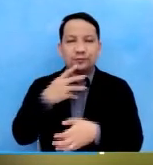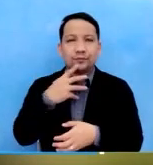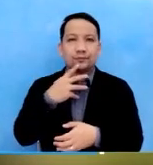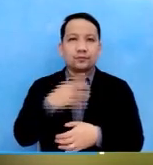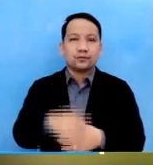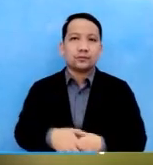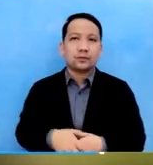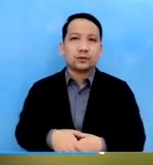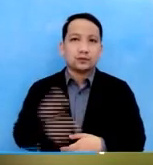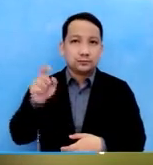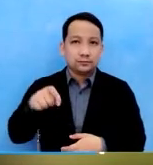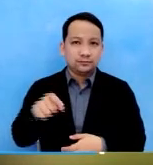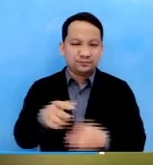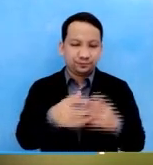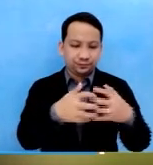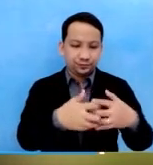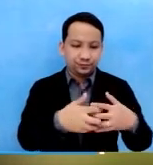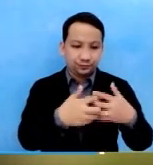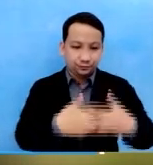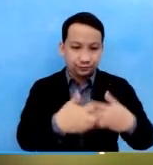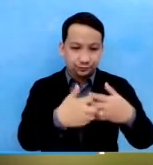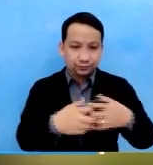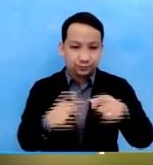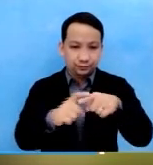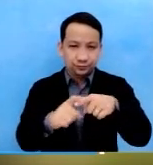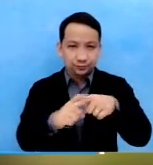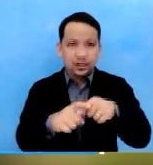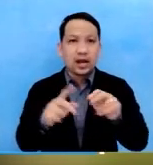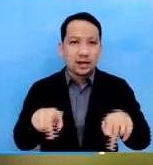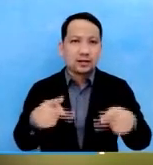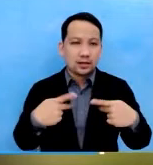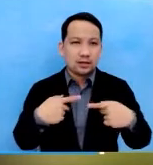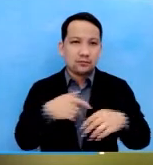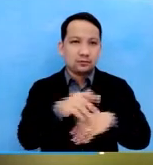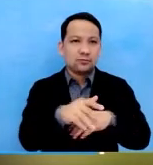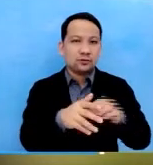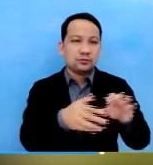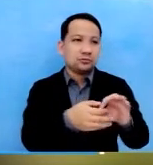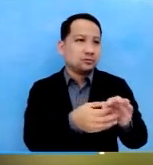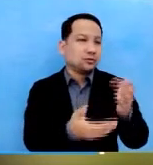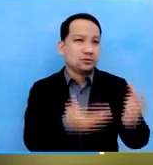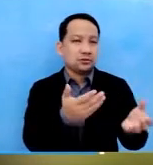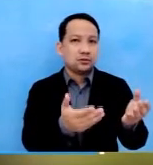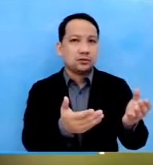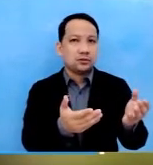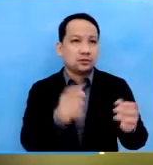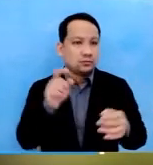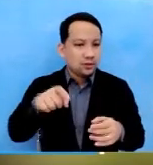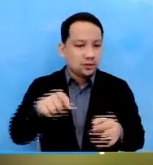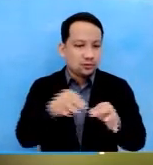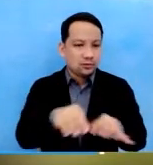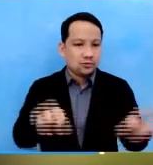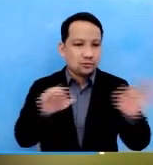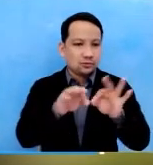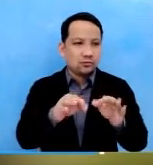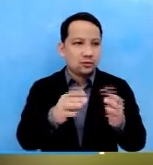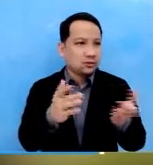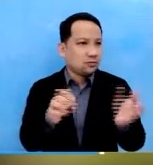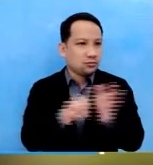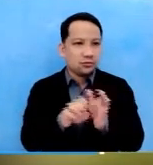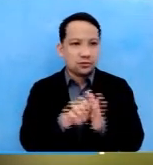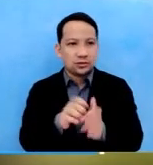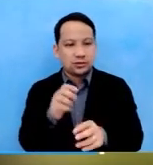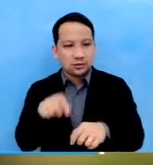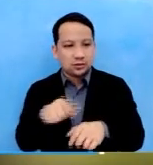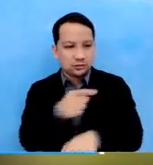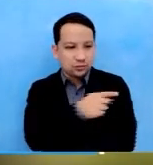Kung kailangan ng mga generators, we can send some generators, please for the chapters and for the essential people like the hospitals, kung kailangan ng tents, hindi